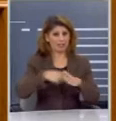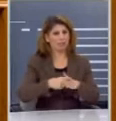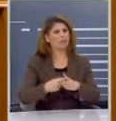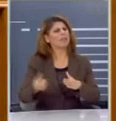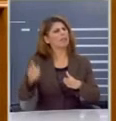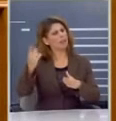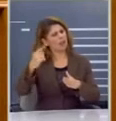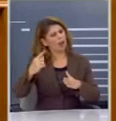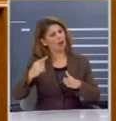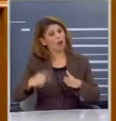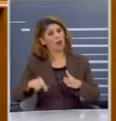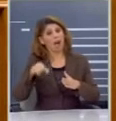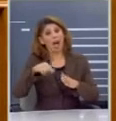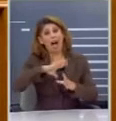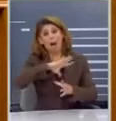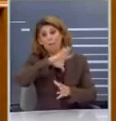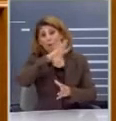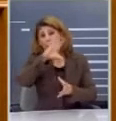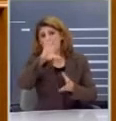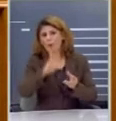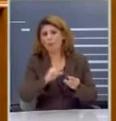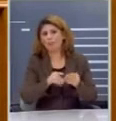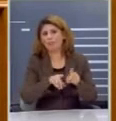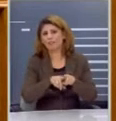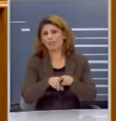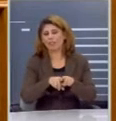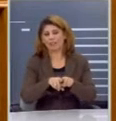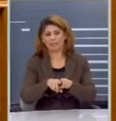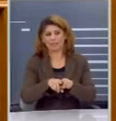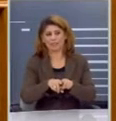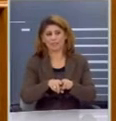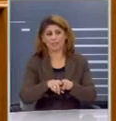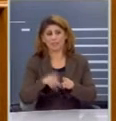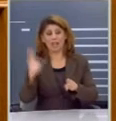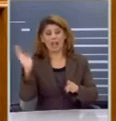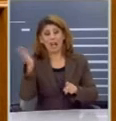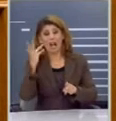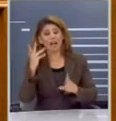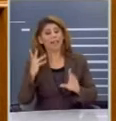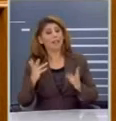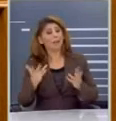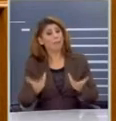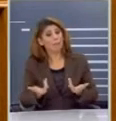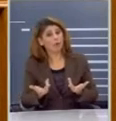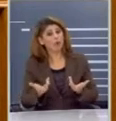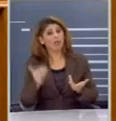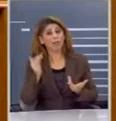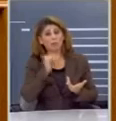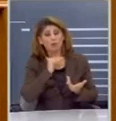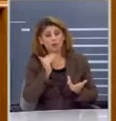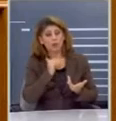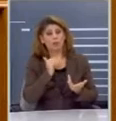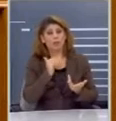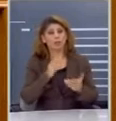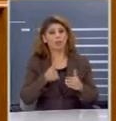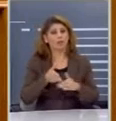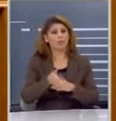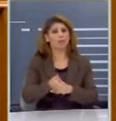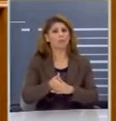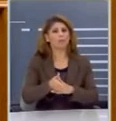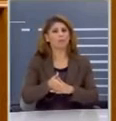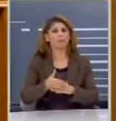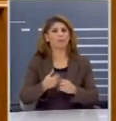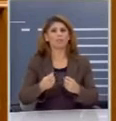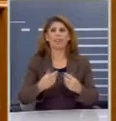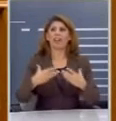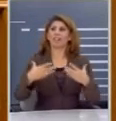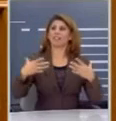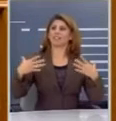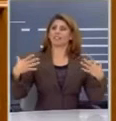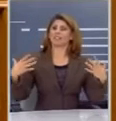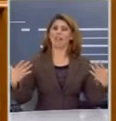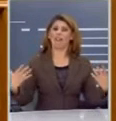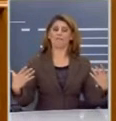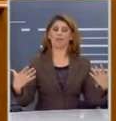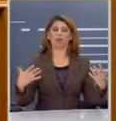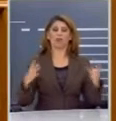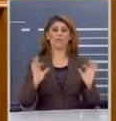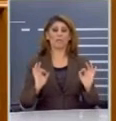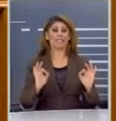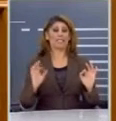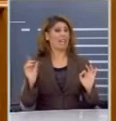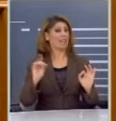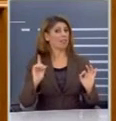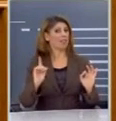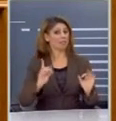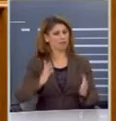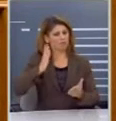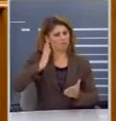από αυτά θα εξαρτηθεί το αν και πότε και πόσο γρήγορα θα μπούμε σε ένα ξέφωτο, το οποίο δεν θα είναι βέβαιο το